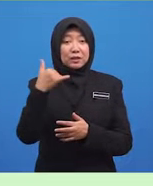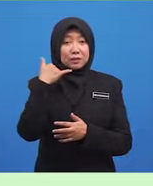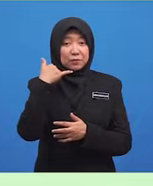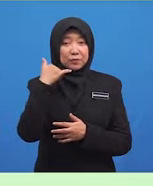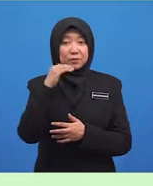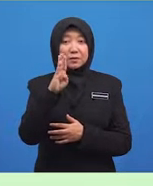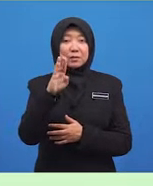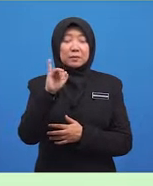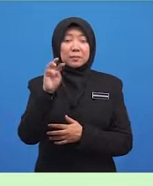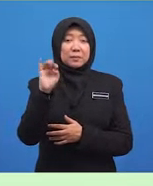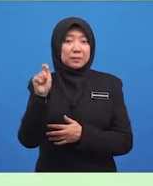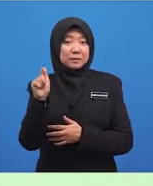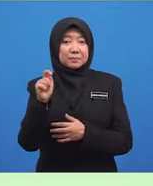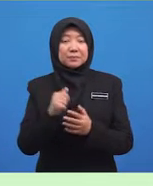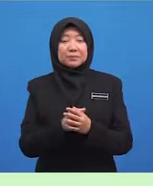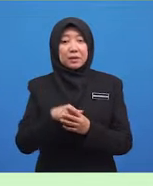telefon bimbit,